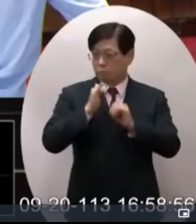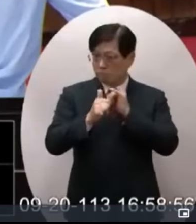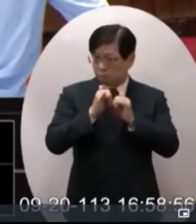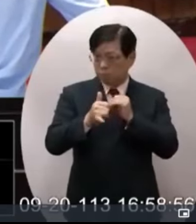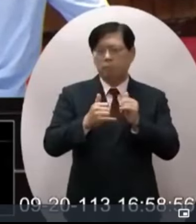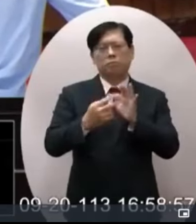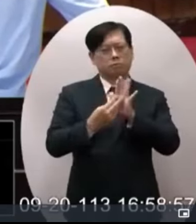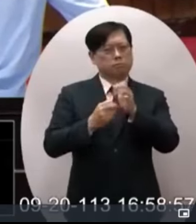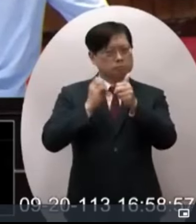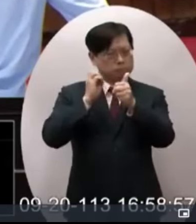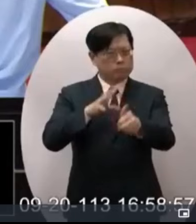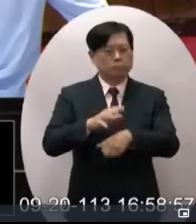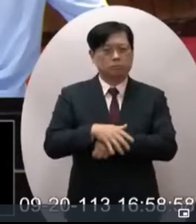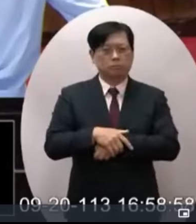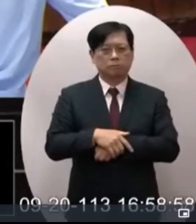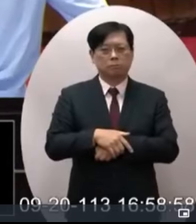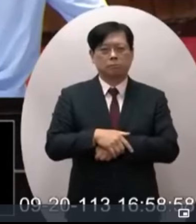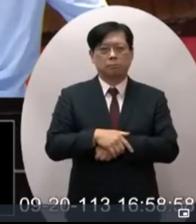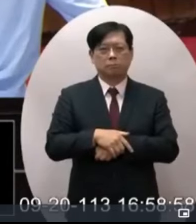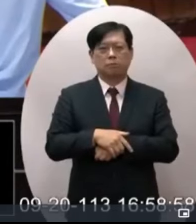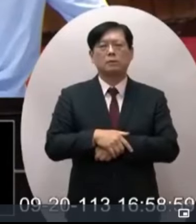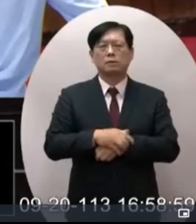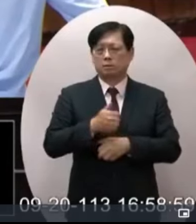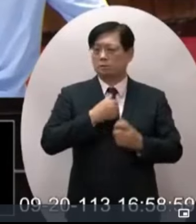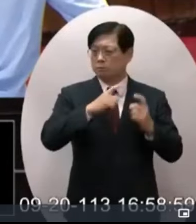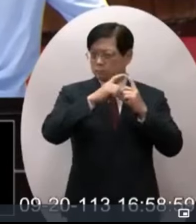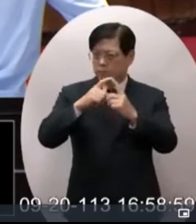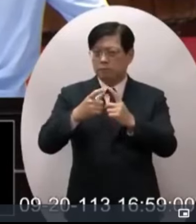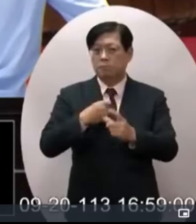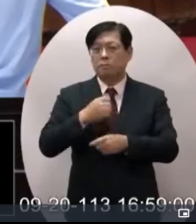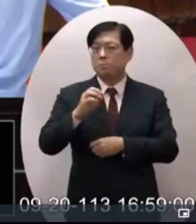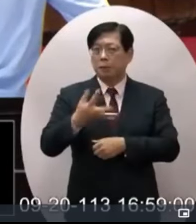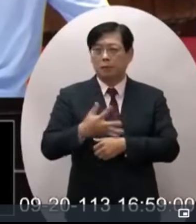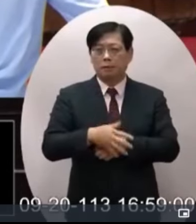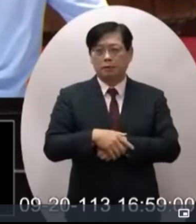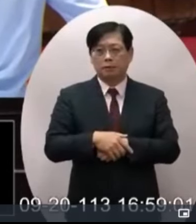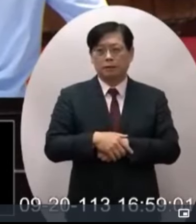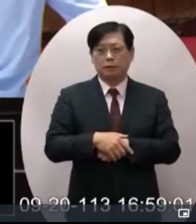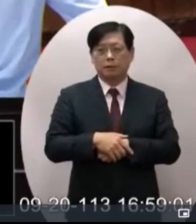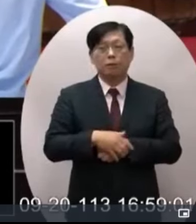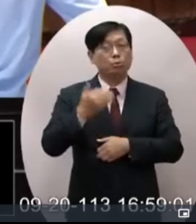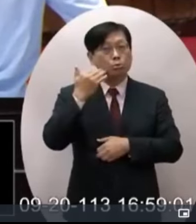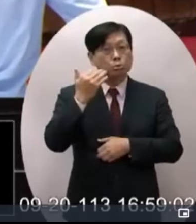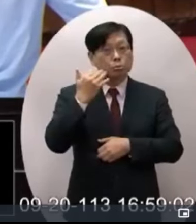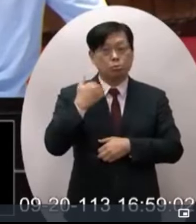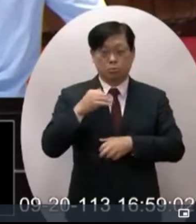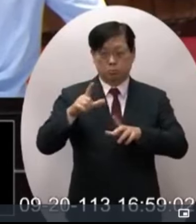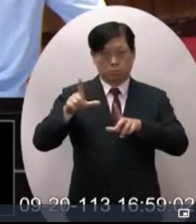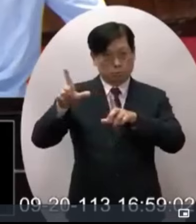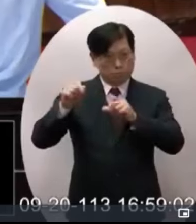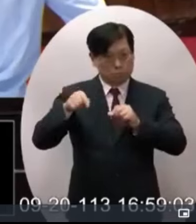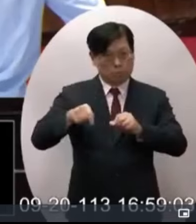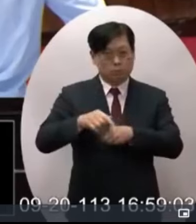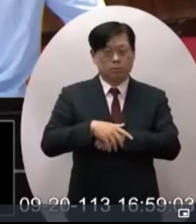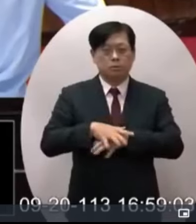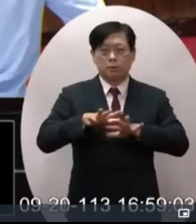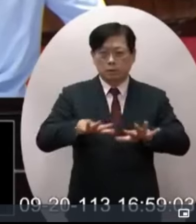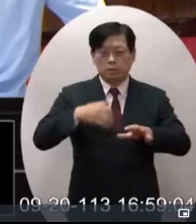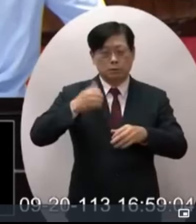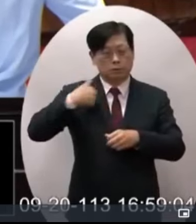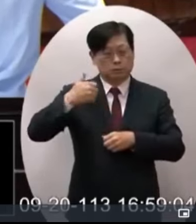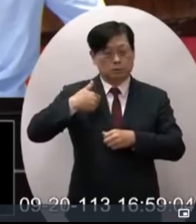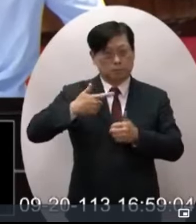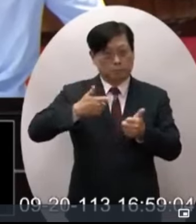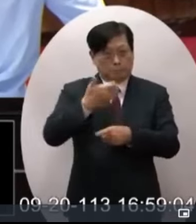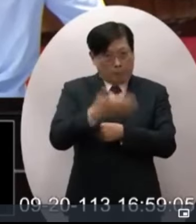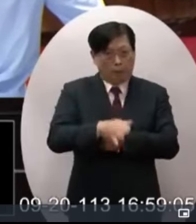会一个回答，因为。如果按照这样，虽然死刑合